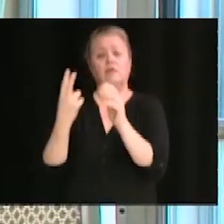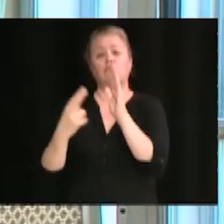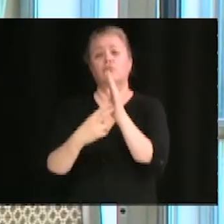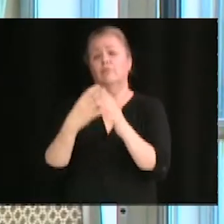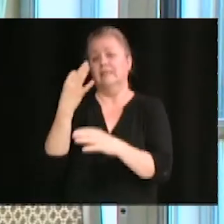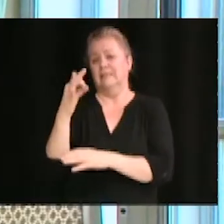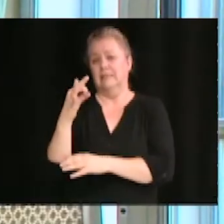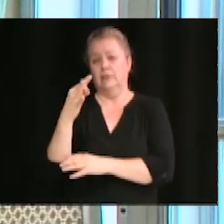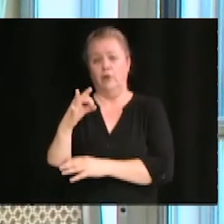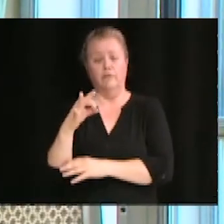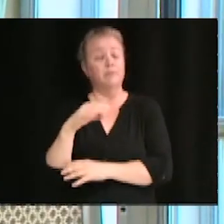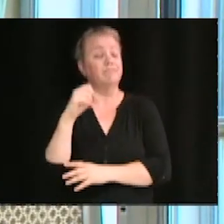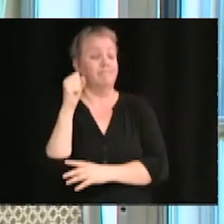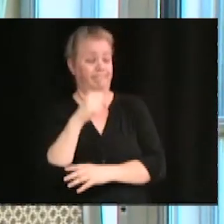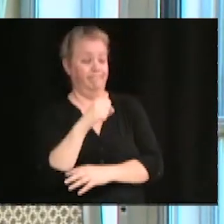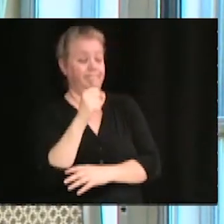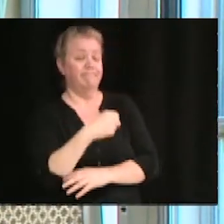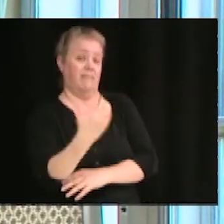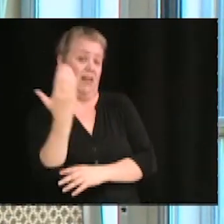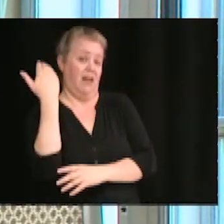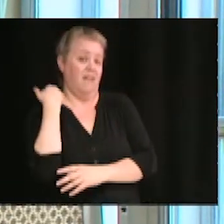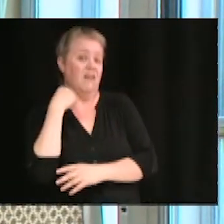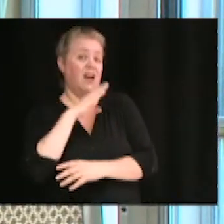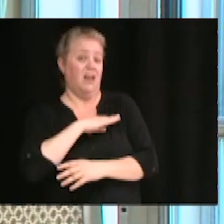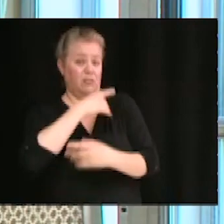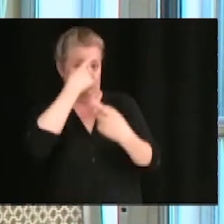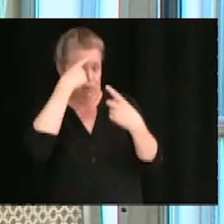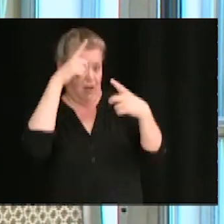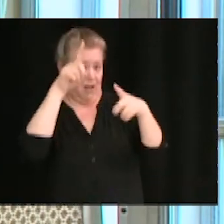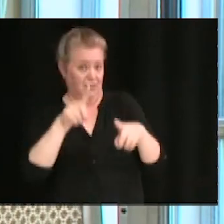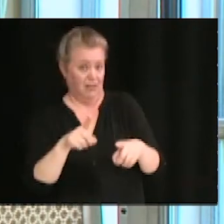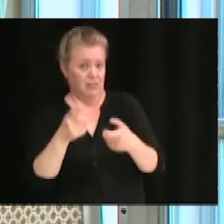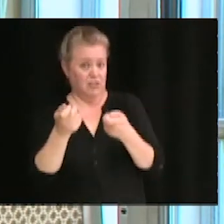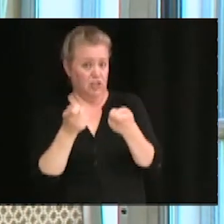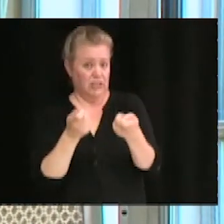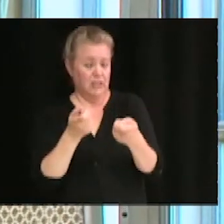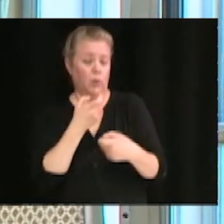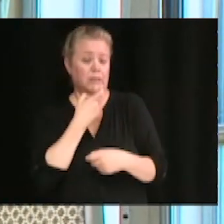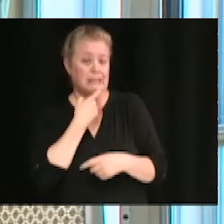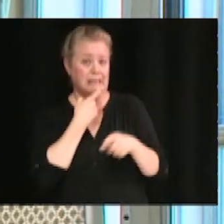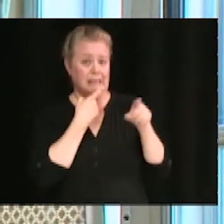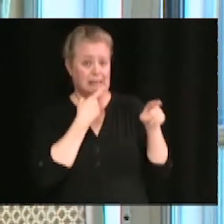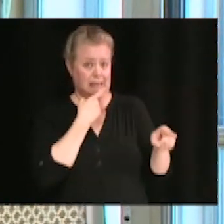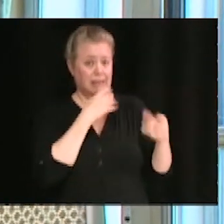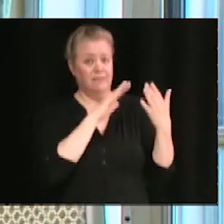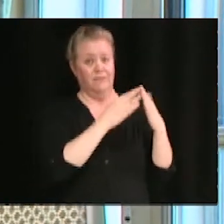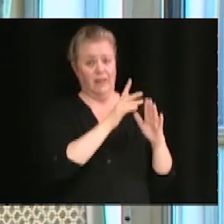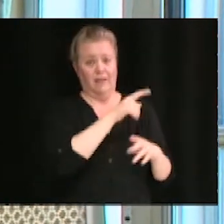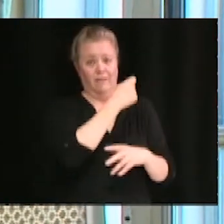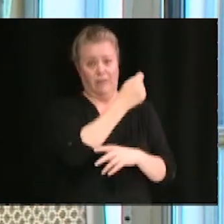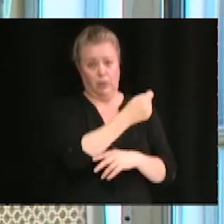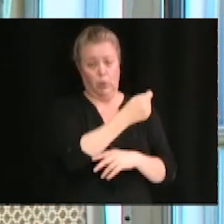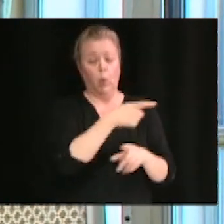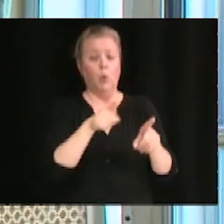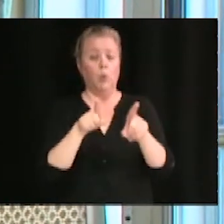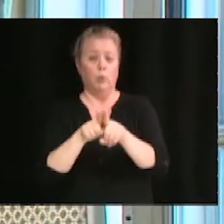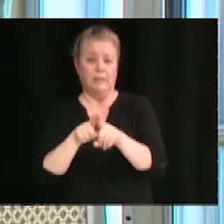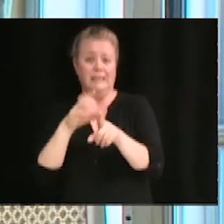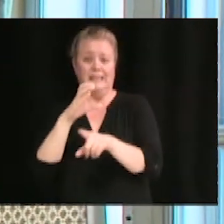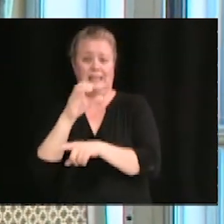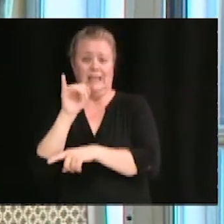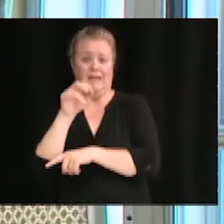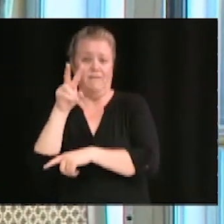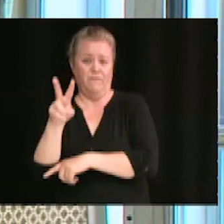Conformément à'entente de gestion qui a été signée un petit peu plus tôt entre la municipalité et la CIV pour l'exploitation de l'aéroport